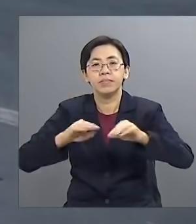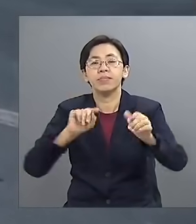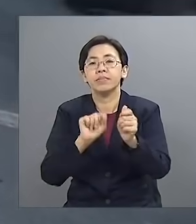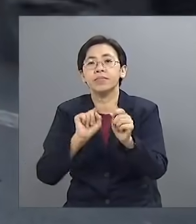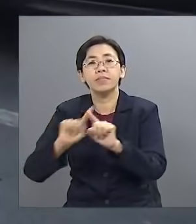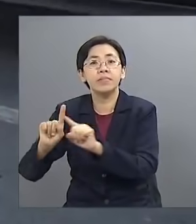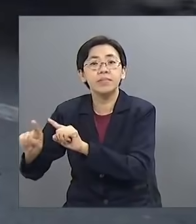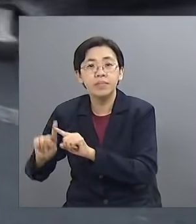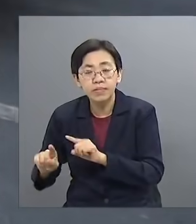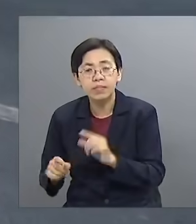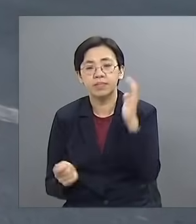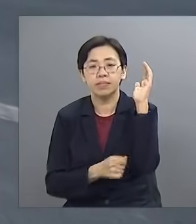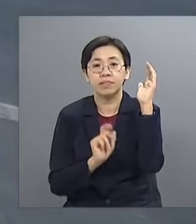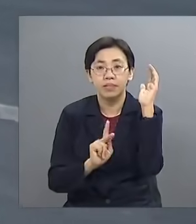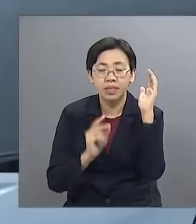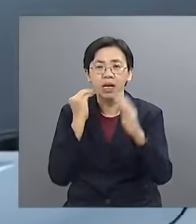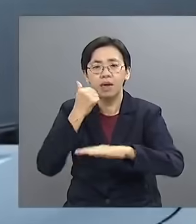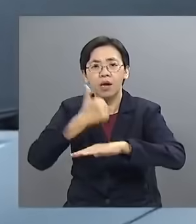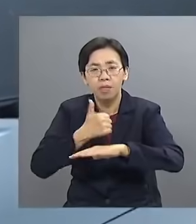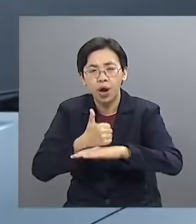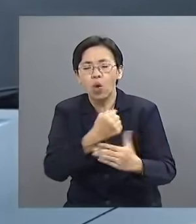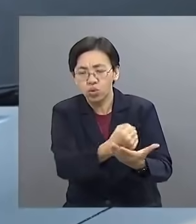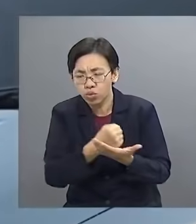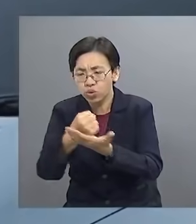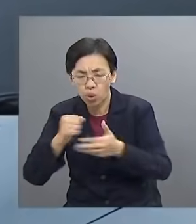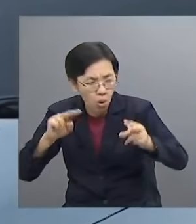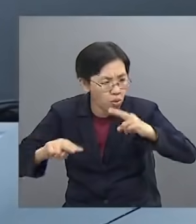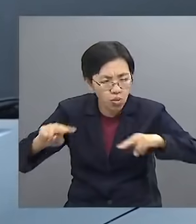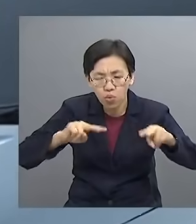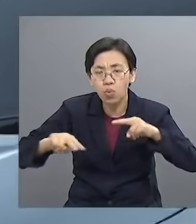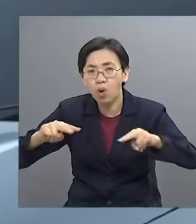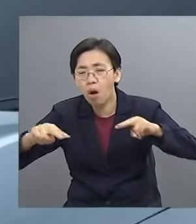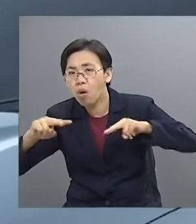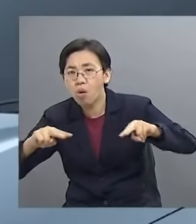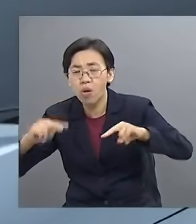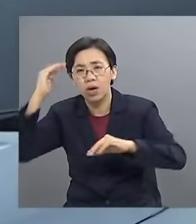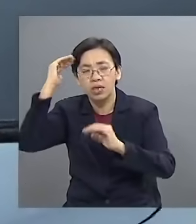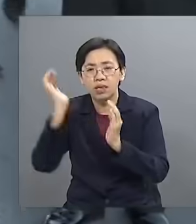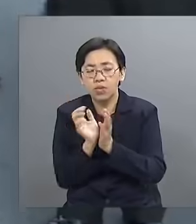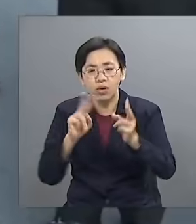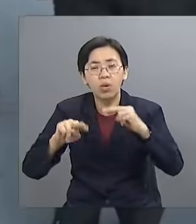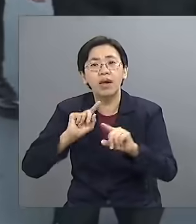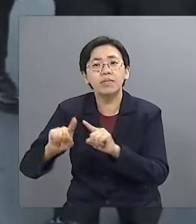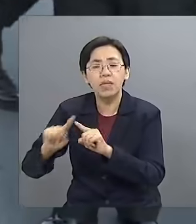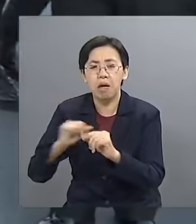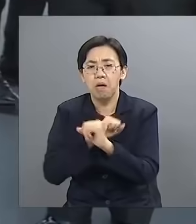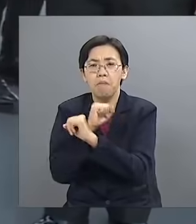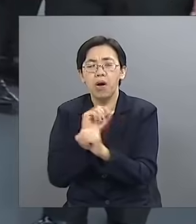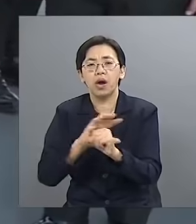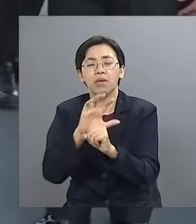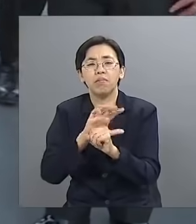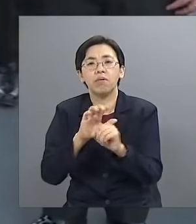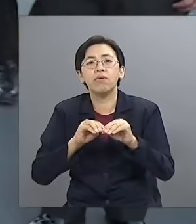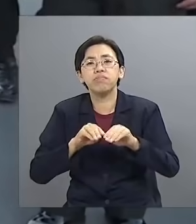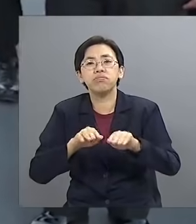ผู้ใหญ่บ้านช่วยเป็นหูเป็นตาด้วยนะคะแล้วก็ฝากให้ตำรวจเนี่ยลงไปดูแลเรื่องต่างๆป้องกันการระบาดของเชื้อโควิดที่ก